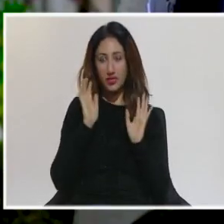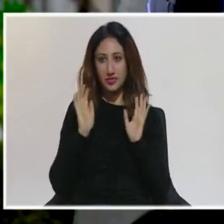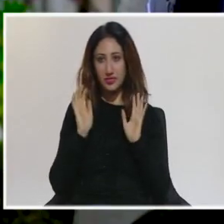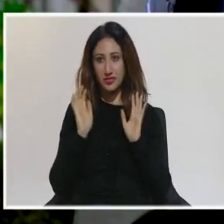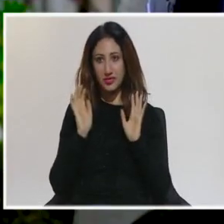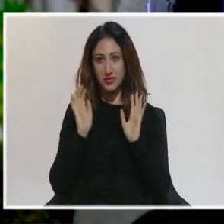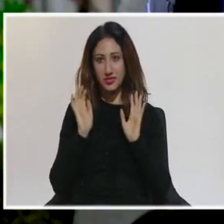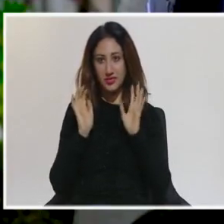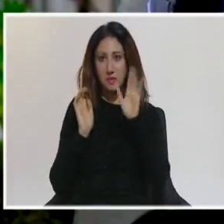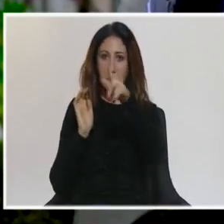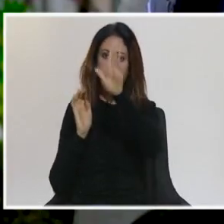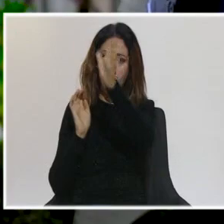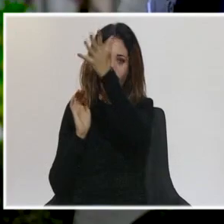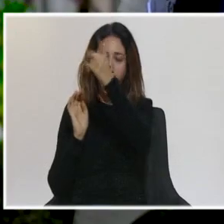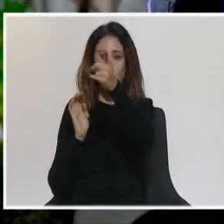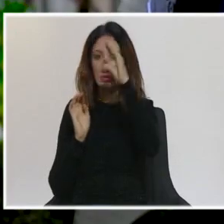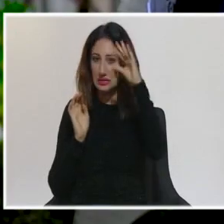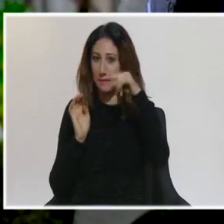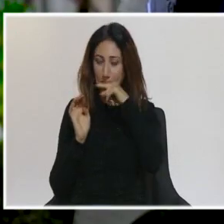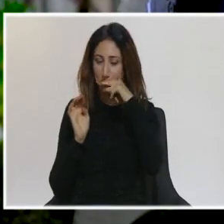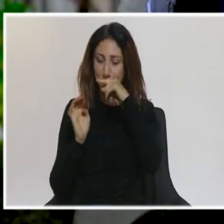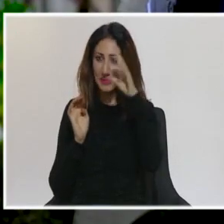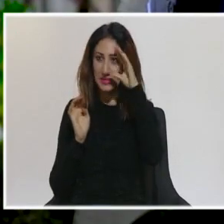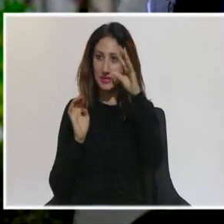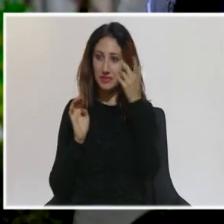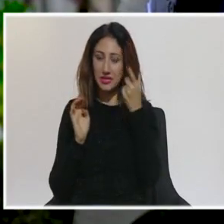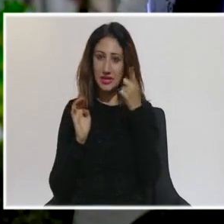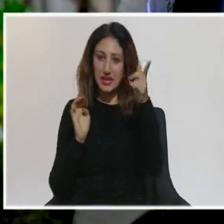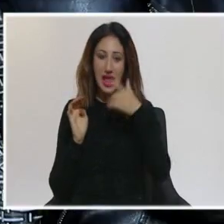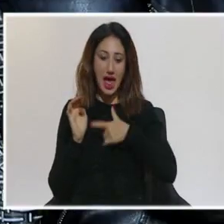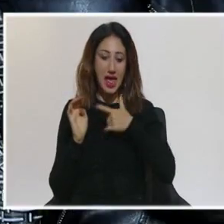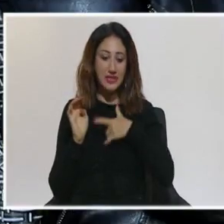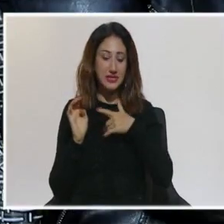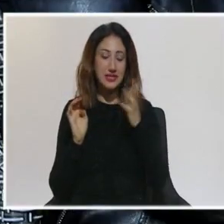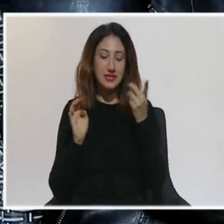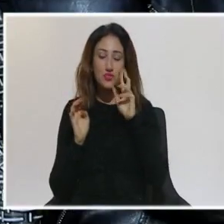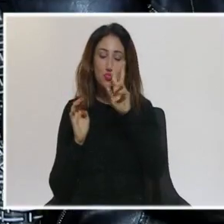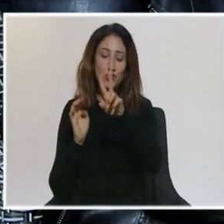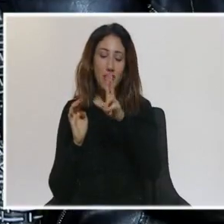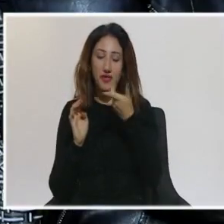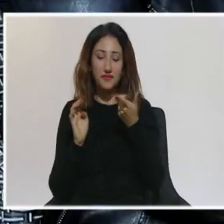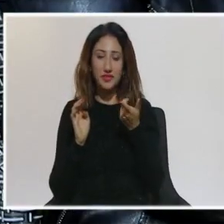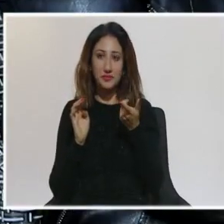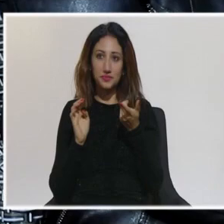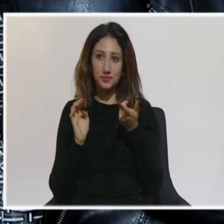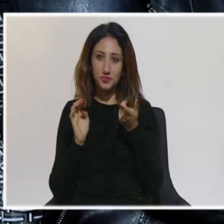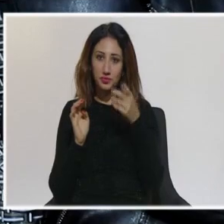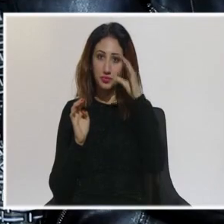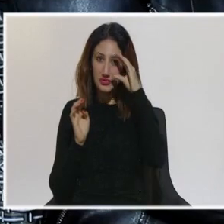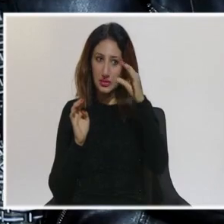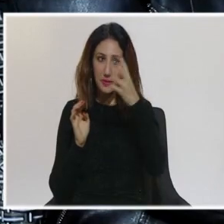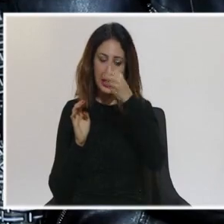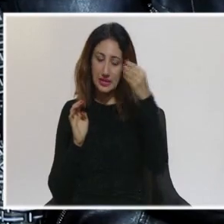عشان يضايقوه. وحشين قوي. طب انت احساسك ايه لما الزمالك يعني بيتغلب؟ بص طبعا انا عشت الزمالك